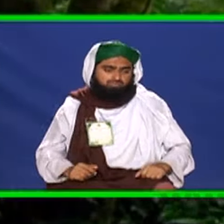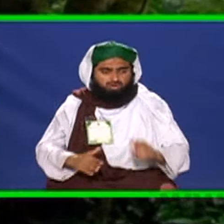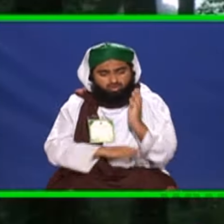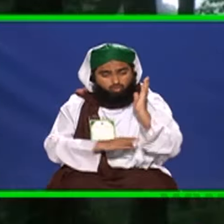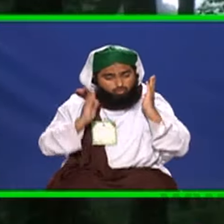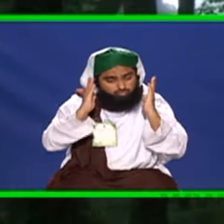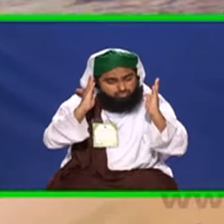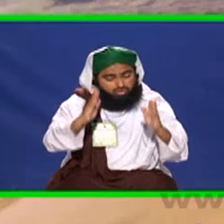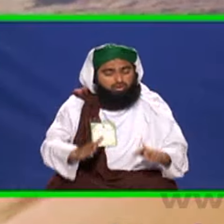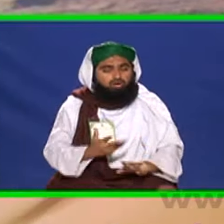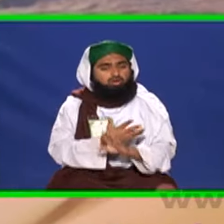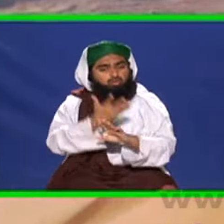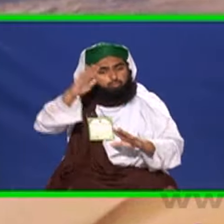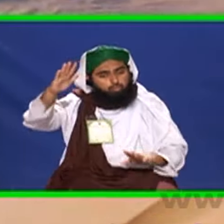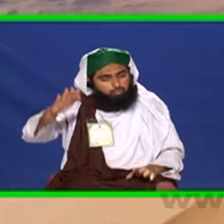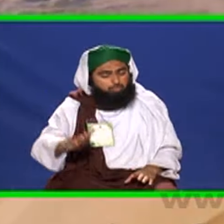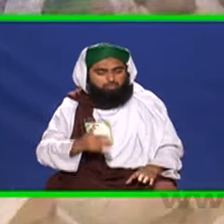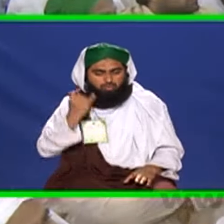جنگلوں میں صحراؤں میں